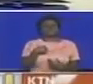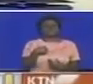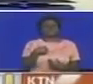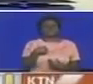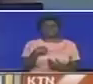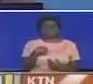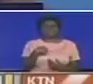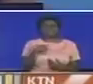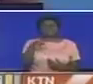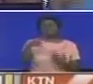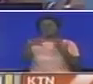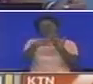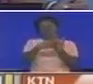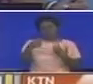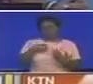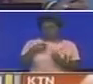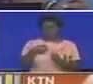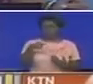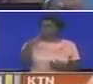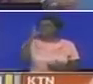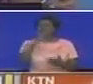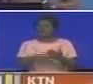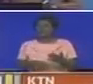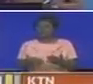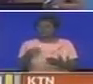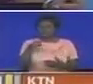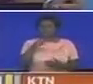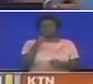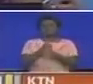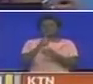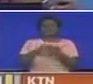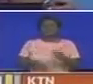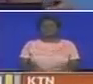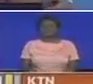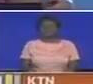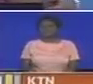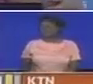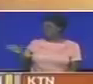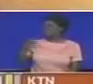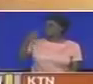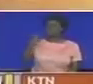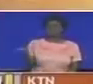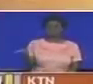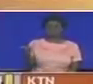Toka headband na headgirl. Ati so, umesema? Uyu anafanya rika? Alafu mimi nifanya. Uyu ni nani?